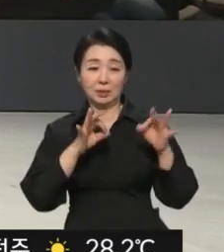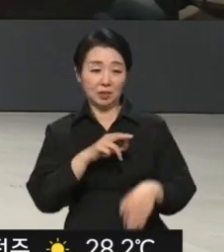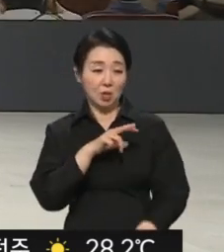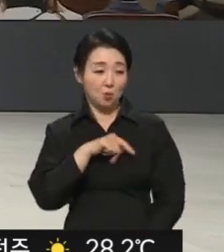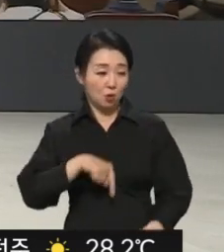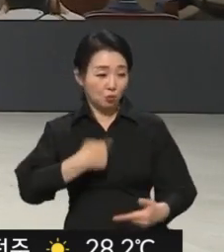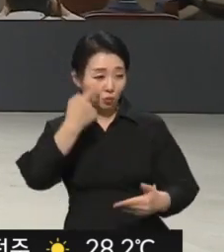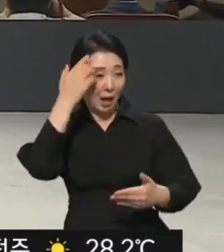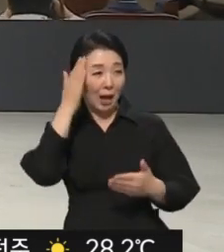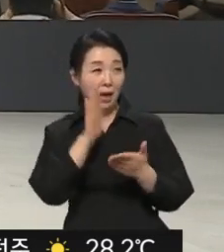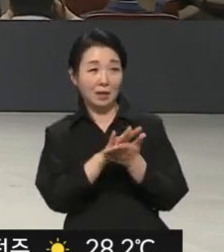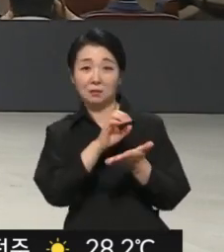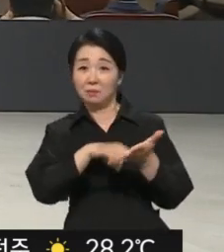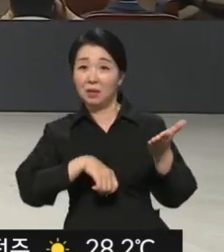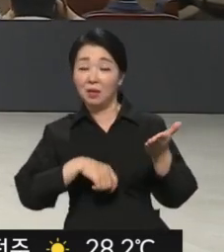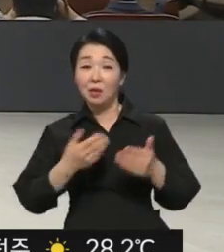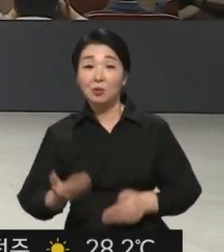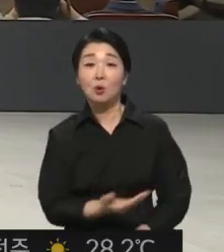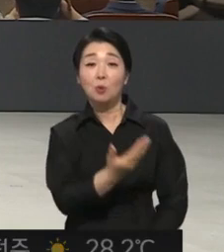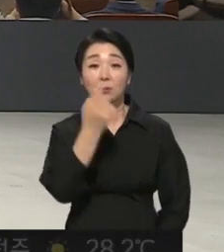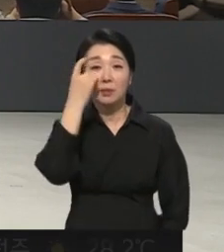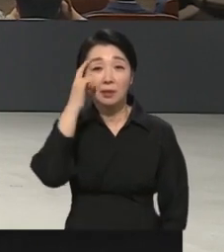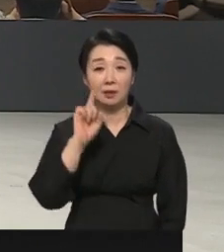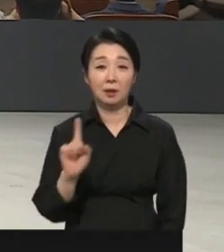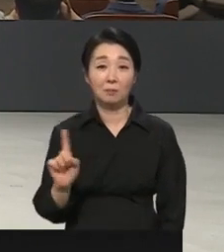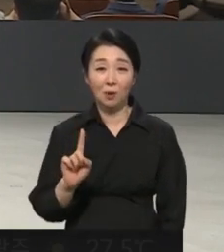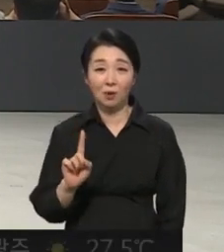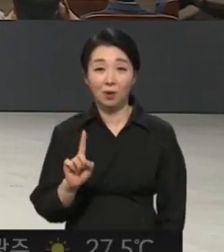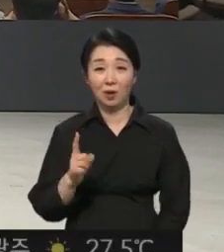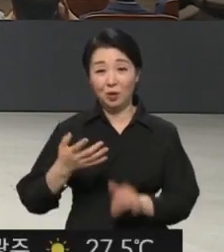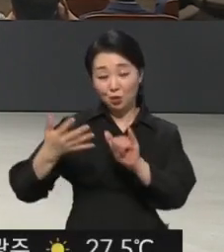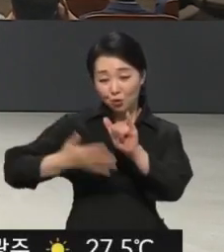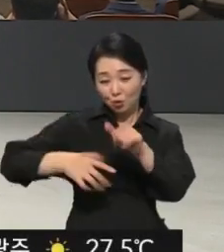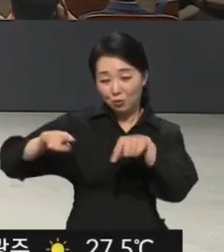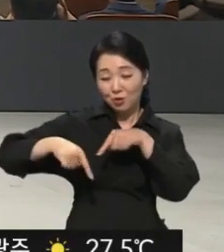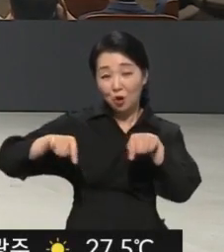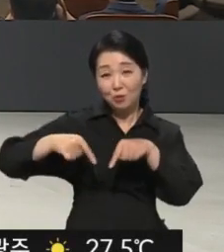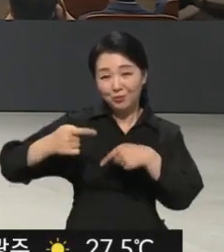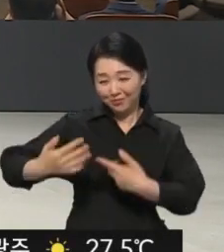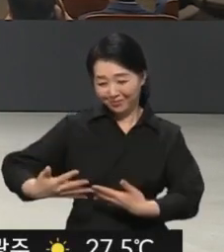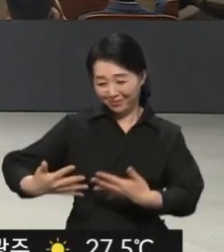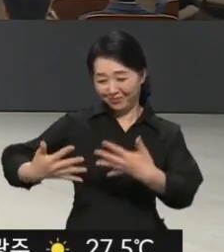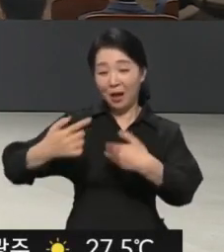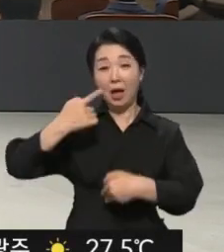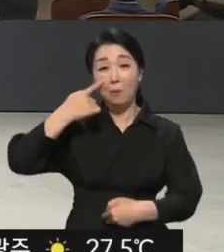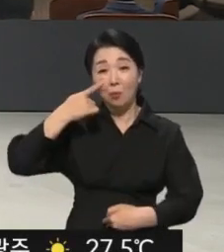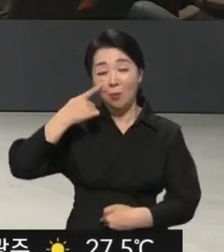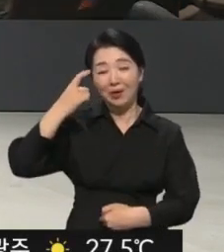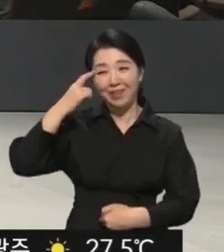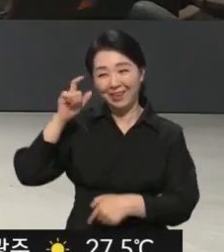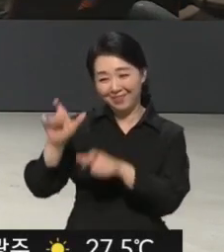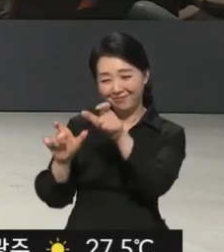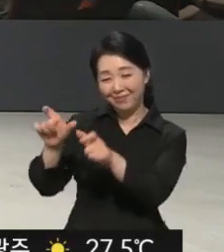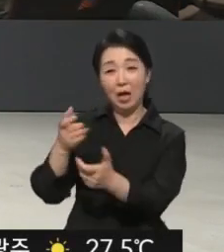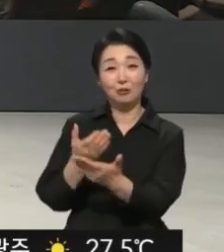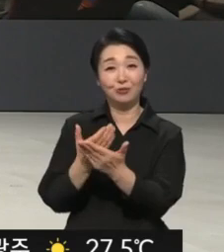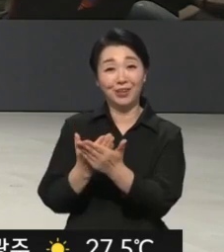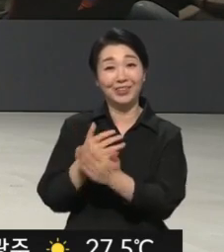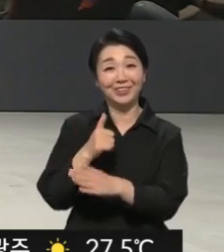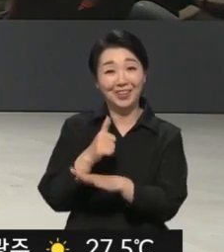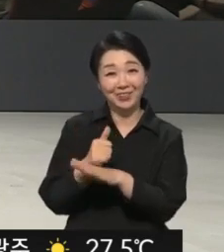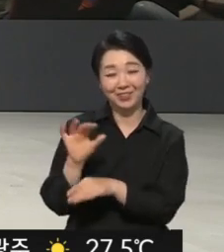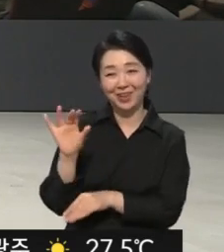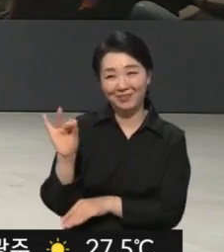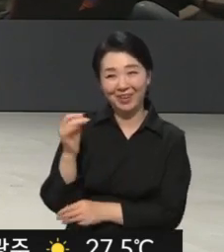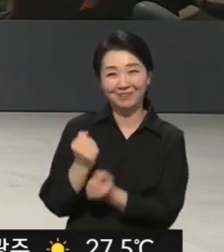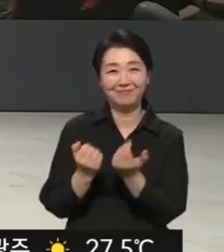탈당에 대해서는 이 정회원 여러분들 어떻게 생각하시나요? 유튜브 정치부의 실시간을 검색하셔서 의견 남겨주시면 잠시 후에